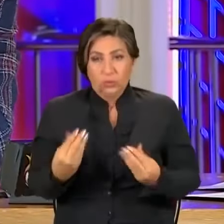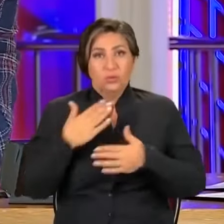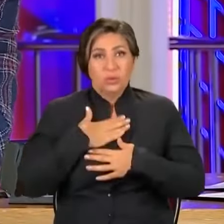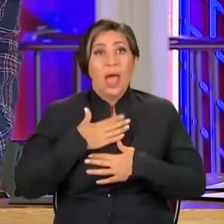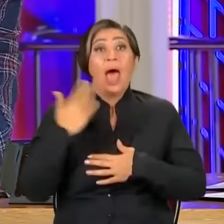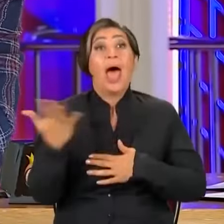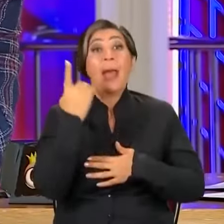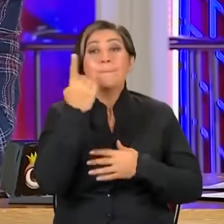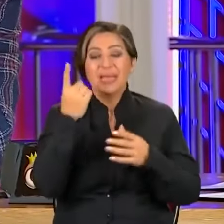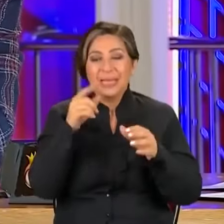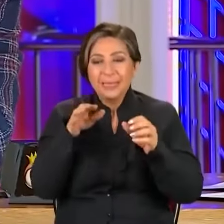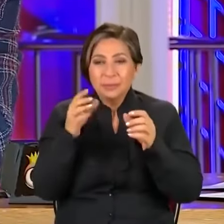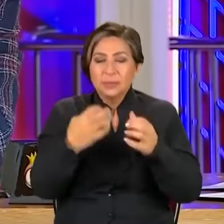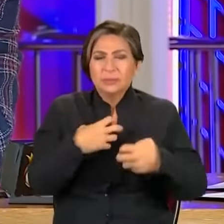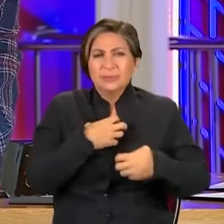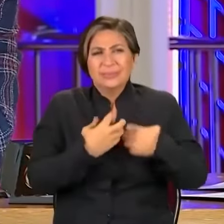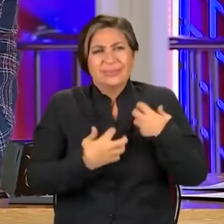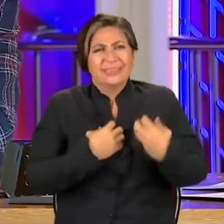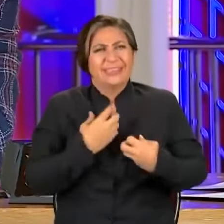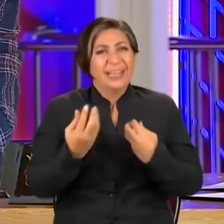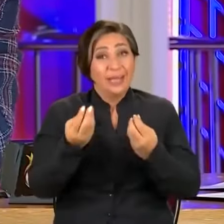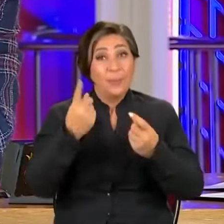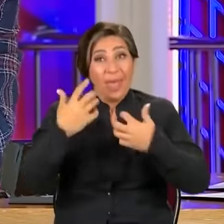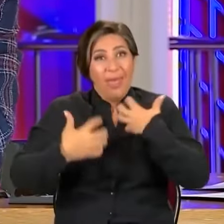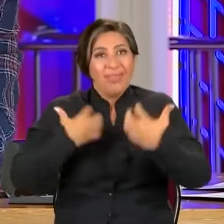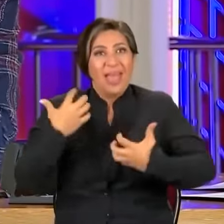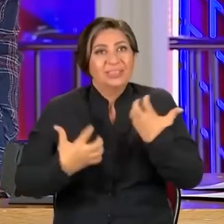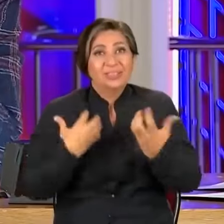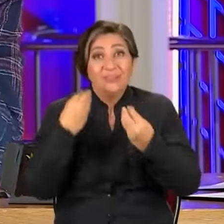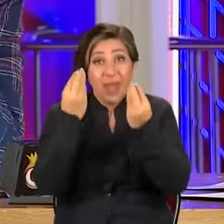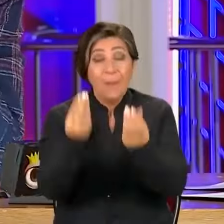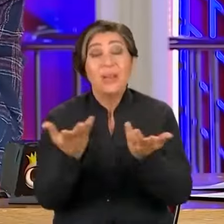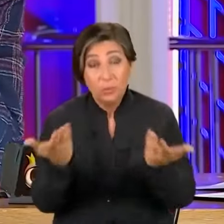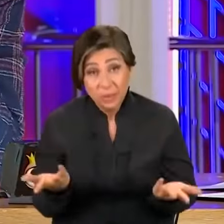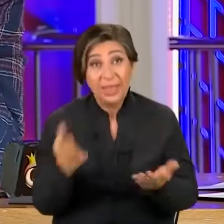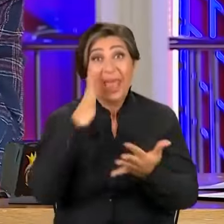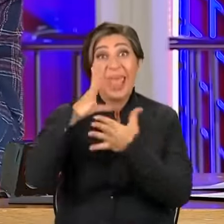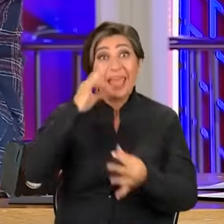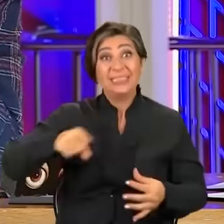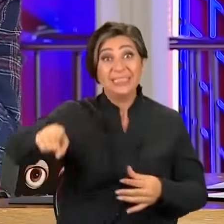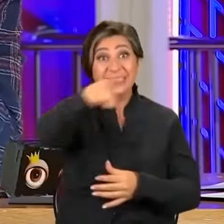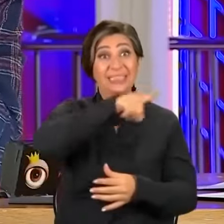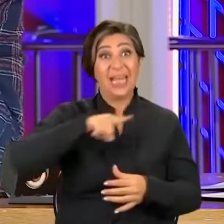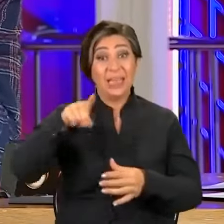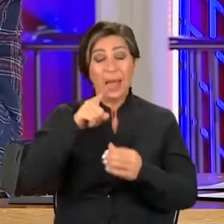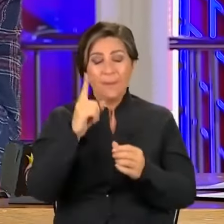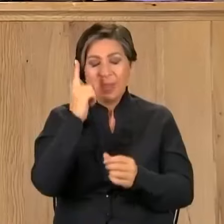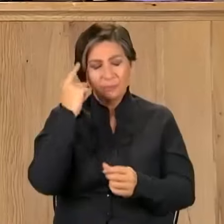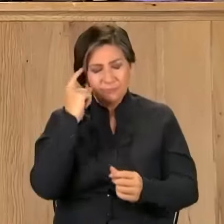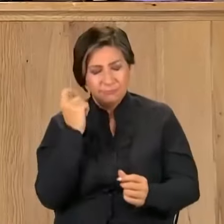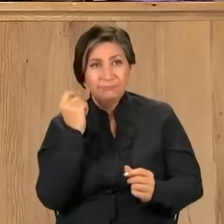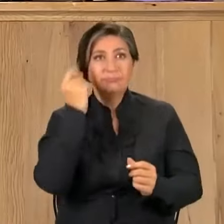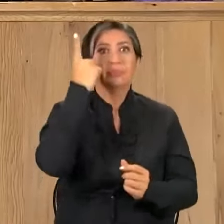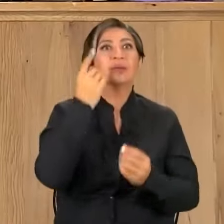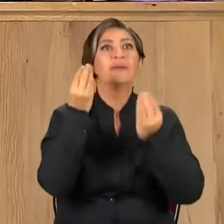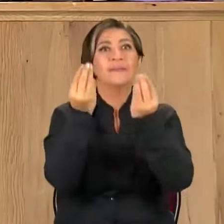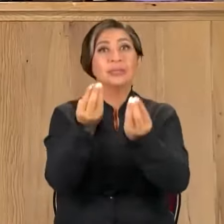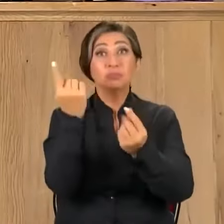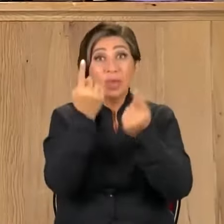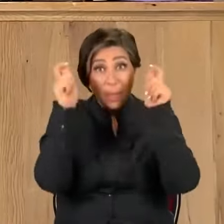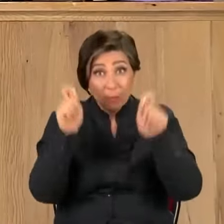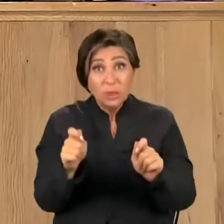varoluşunla herhangi bir kıpırtı yaratabiliyorsam, bir enerji yaratabiliyorsam ve insanlara ilham verebilecek bir şey